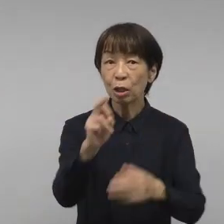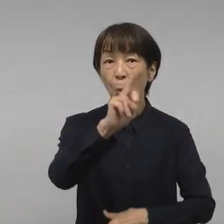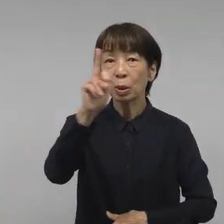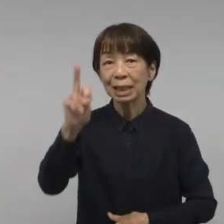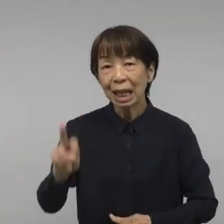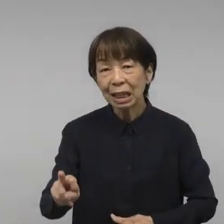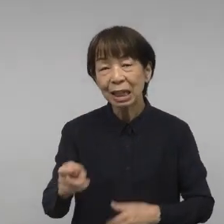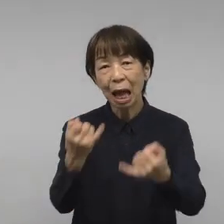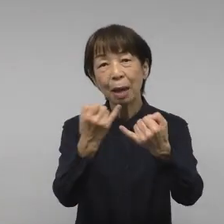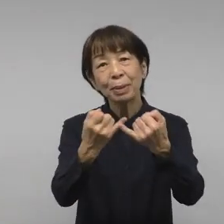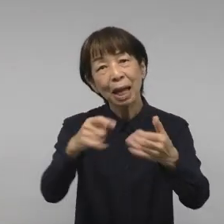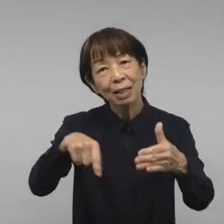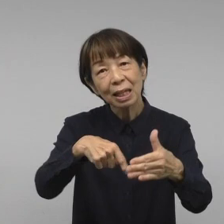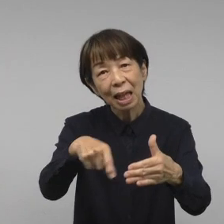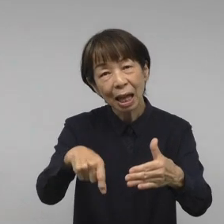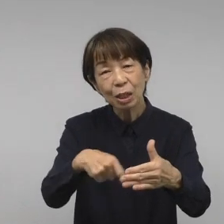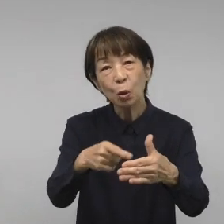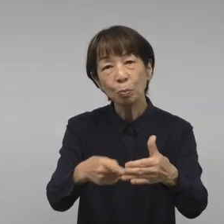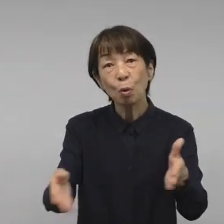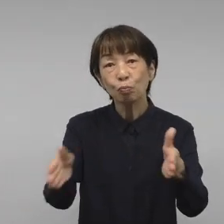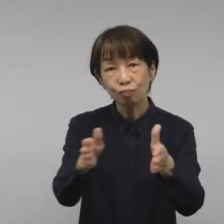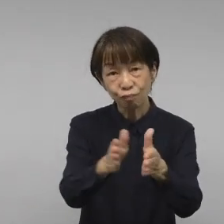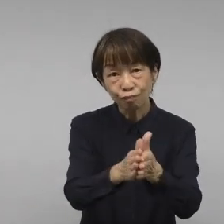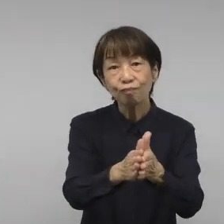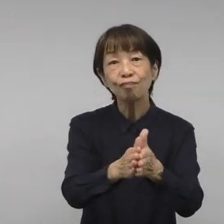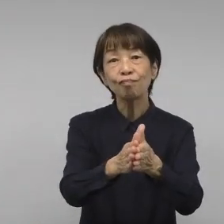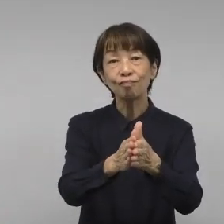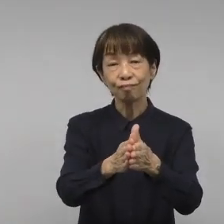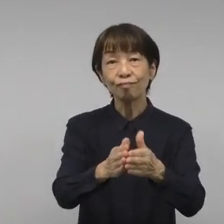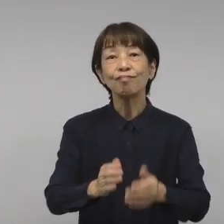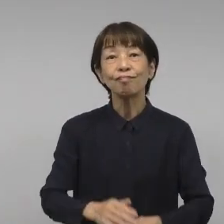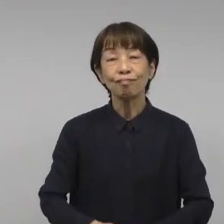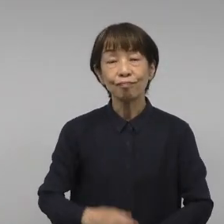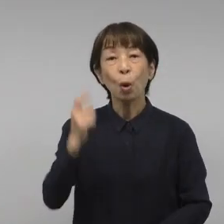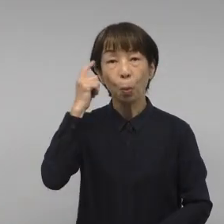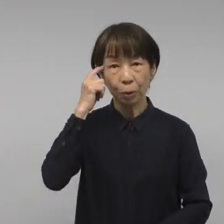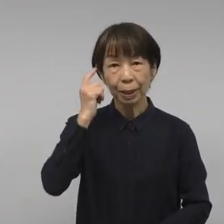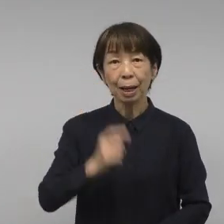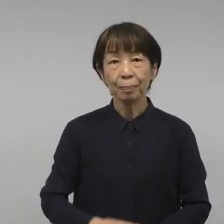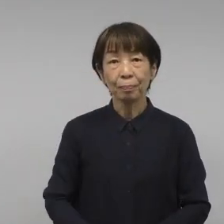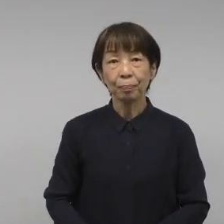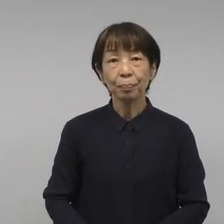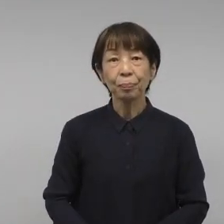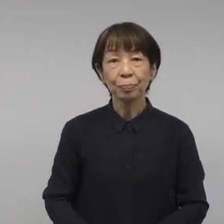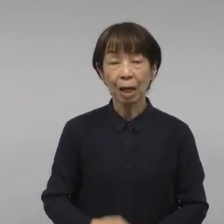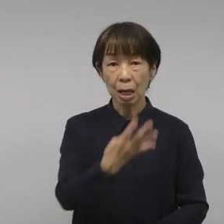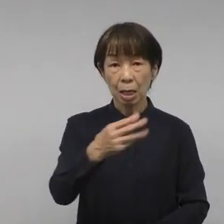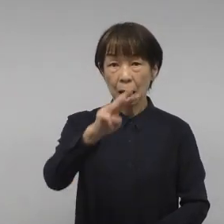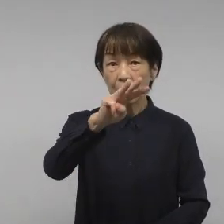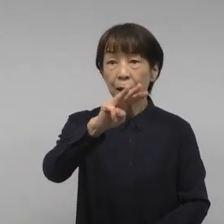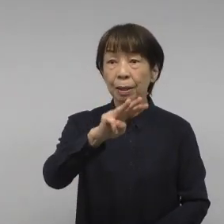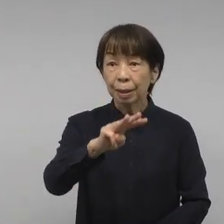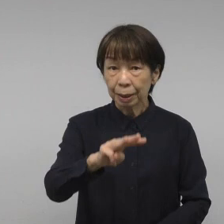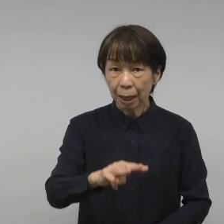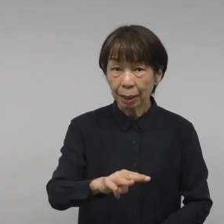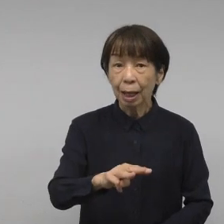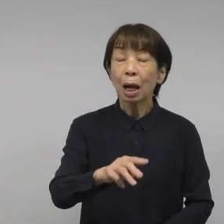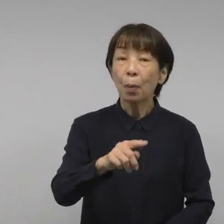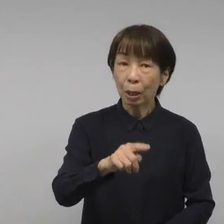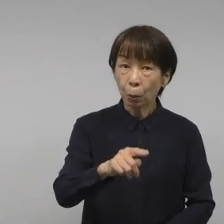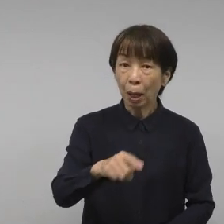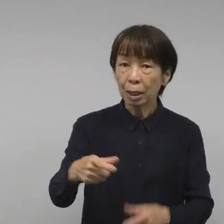というか、そういうものもですね、兼ね備えているのかなっていうふうに、思いました。掛川のコーナーとかね、日本